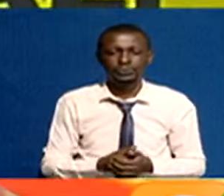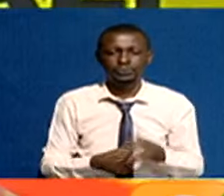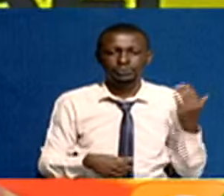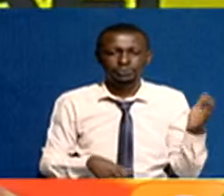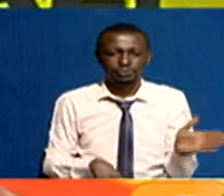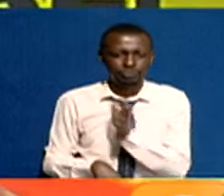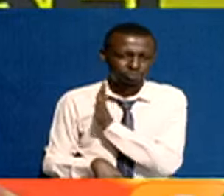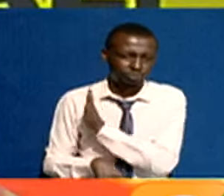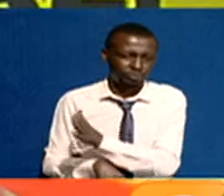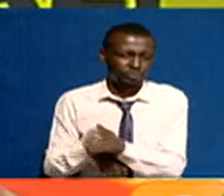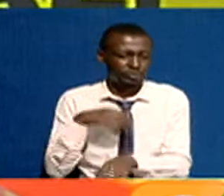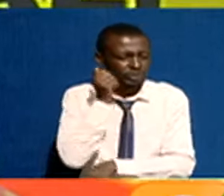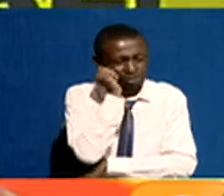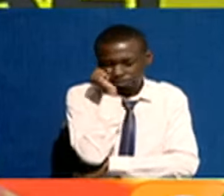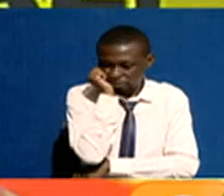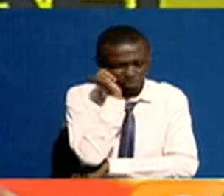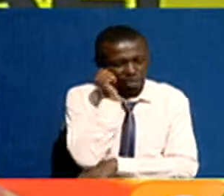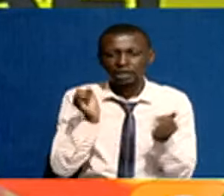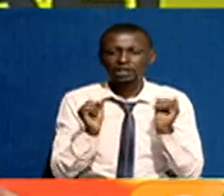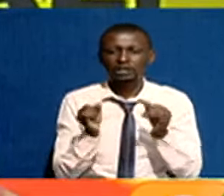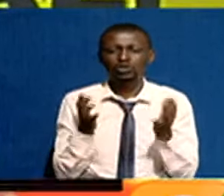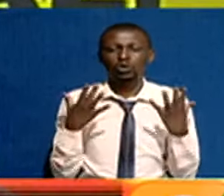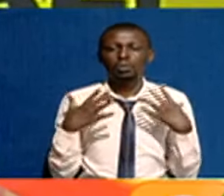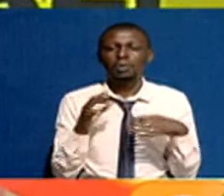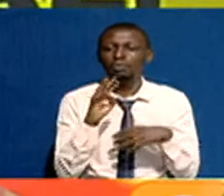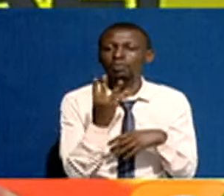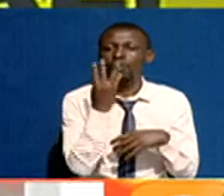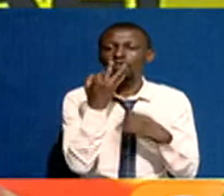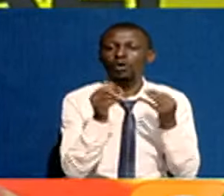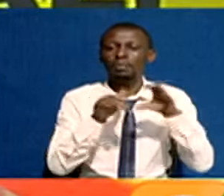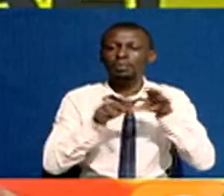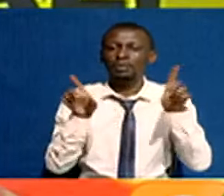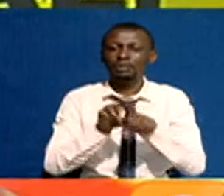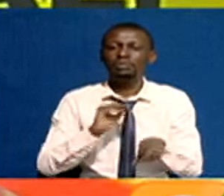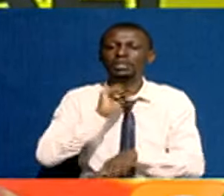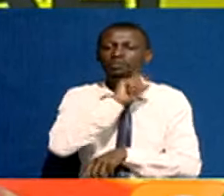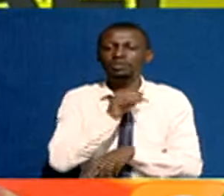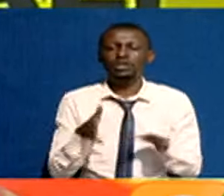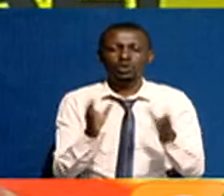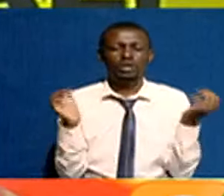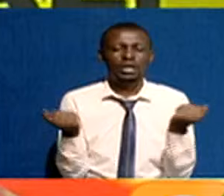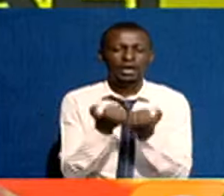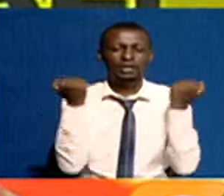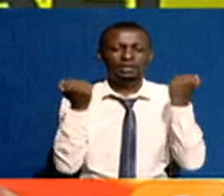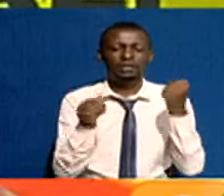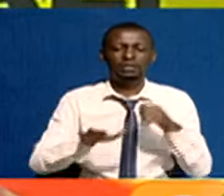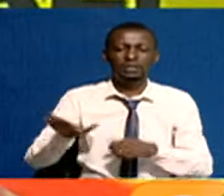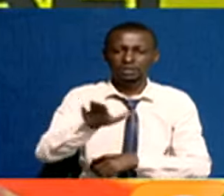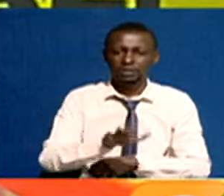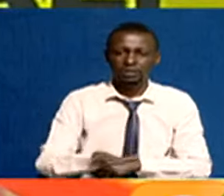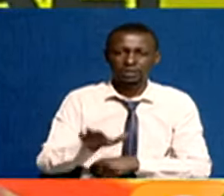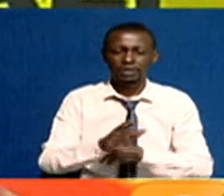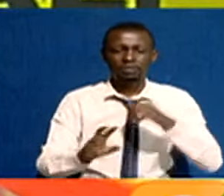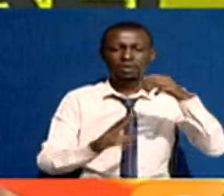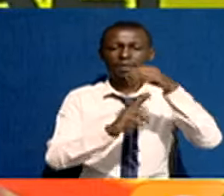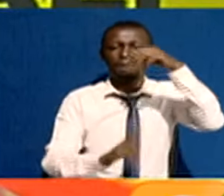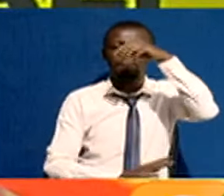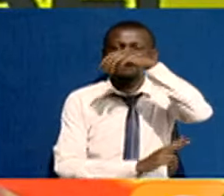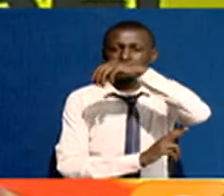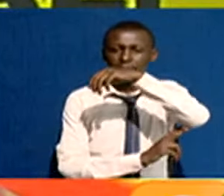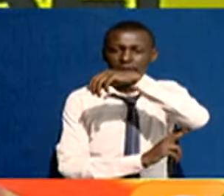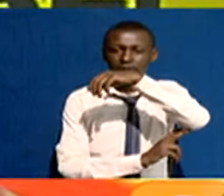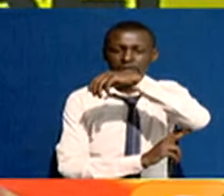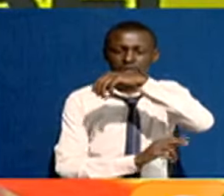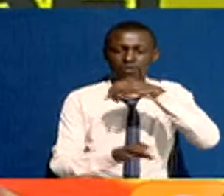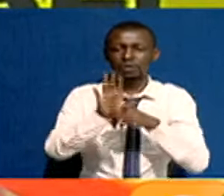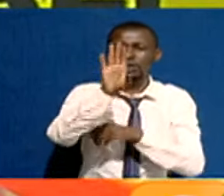Taarifa ya tanzia, watu wanne wa familia moja wamepoteza maisha kwenye ajali katika daraja la Tenwek kando ya barabara ya